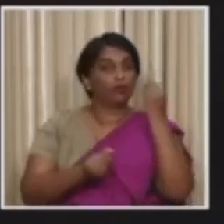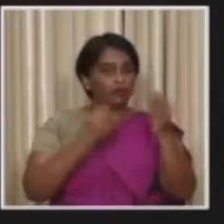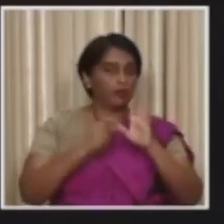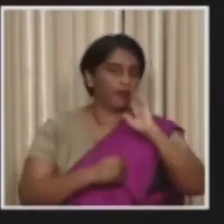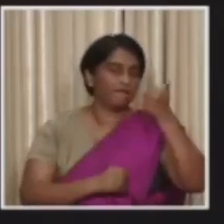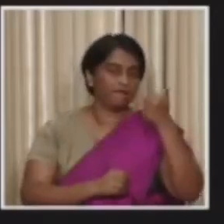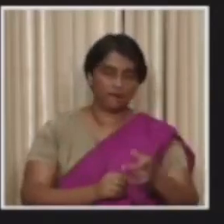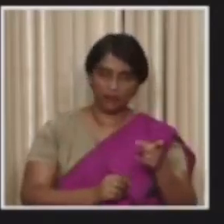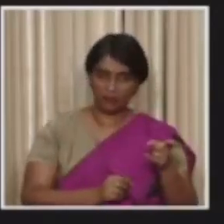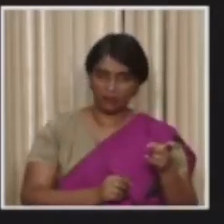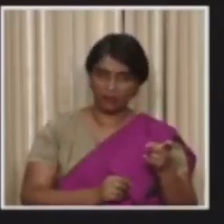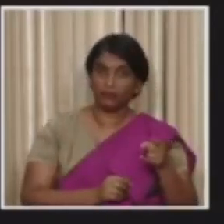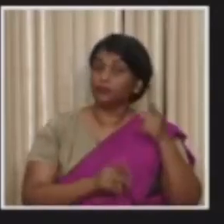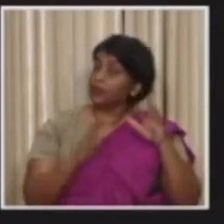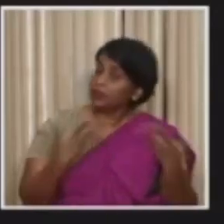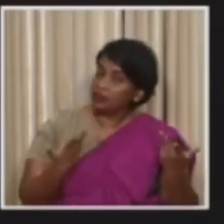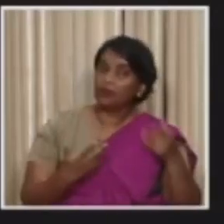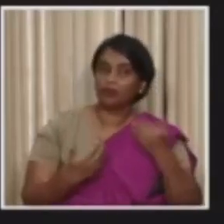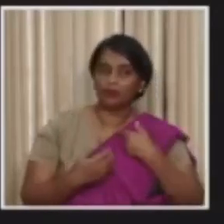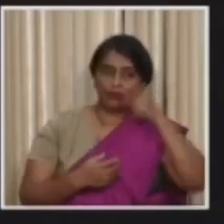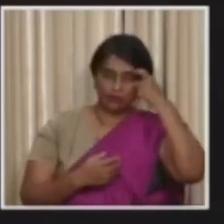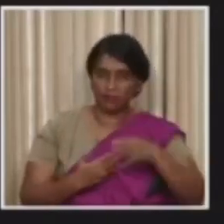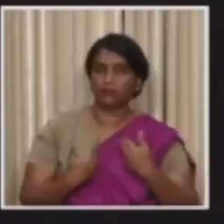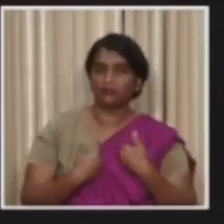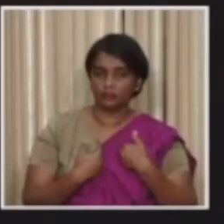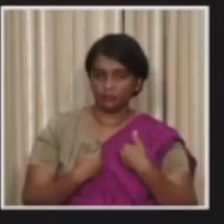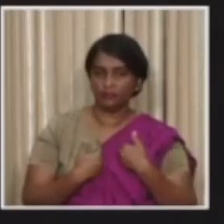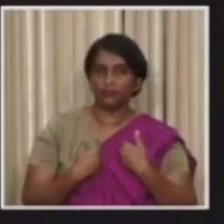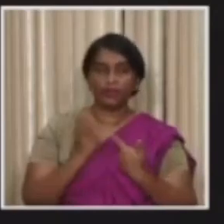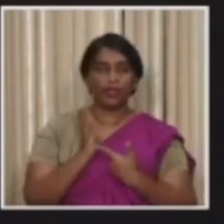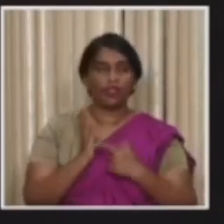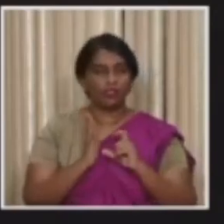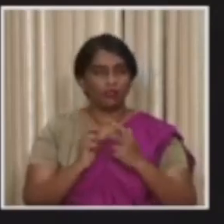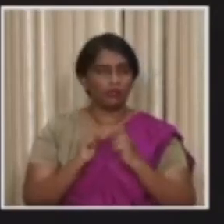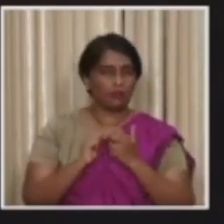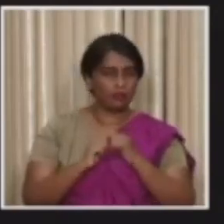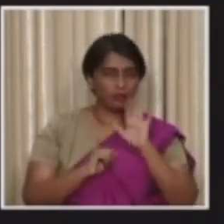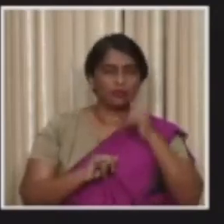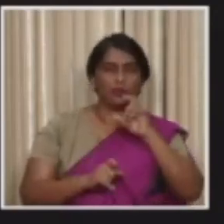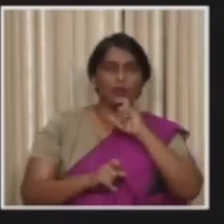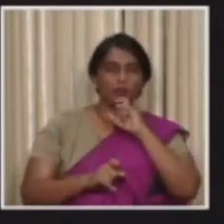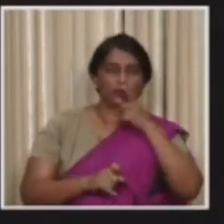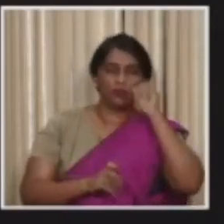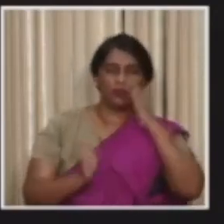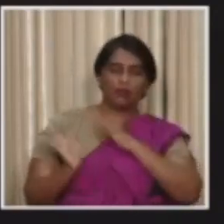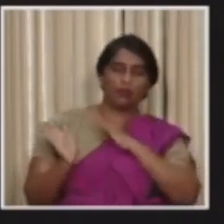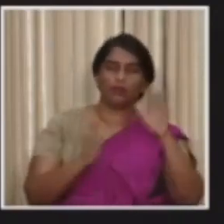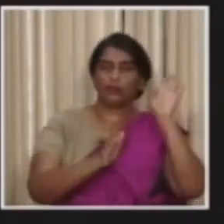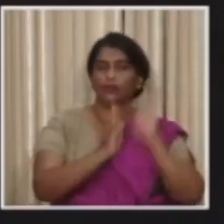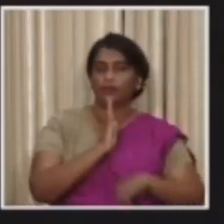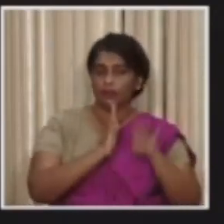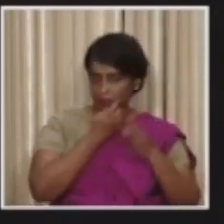ඉතාමත්ම වැදගත්. එහෙම නැත්නම් අපි දැකලා තියෙනවා ටෙක්නිකල් ෆෝල්ට් මත සමහර නඩු ඉතාමත්ම පහසුවෙන් විසිවිලා